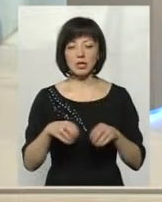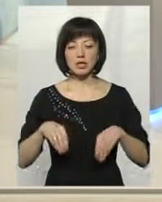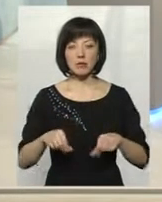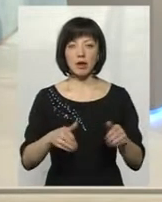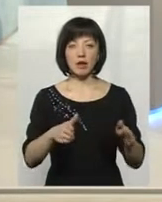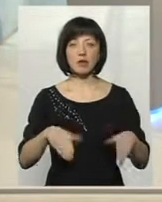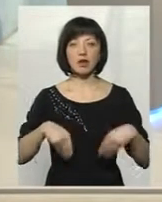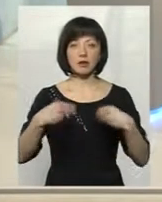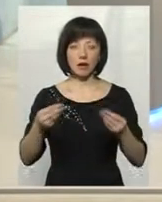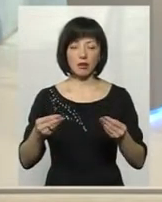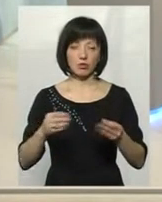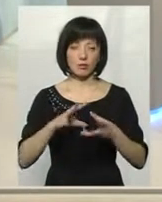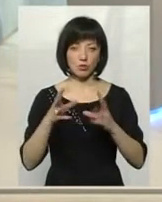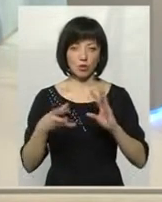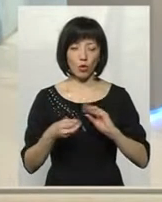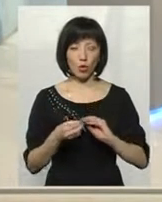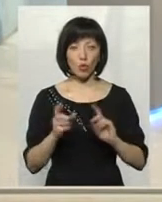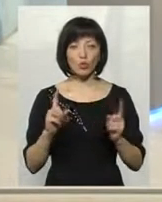ділянок було надано всього, тому що